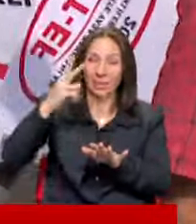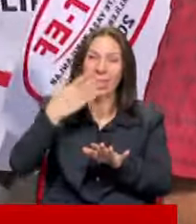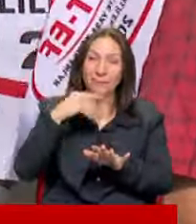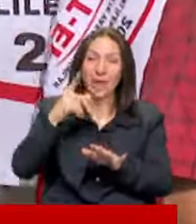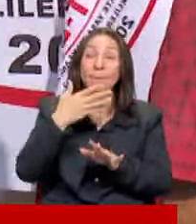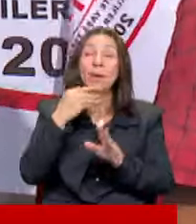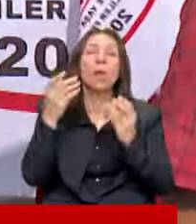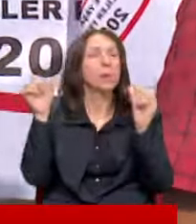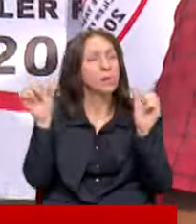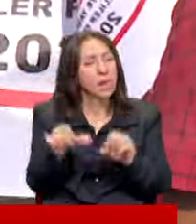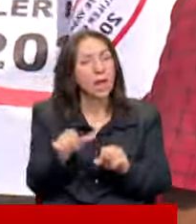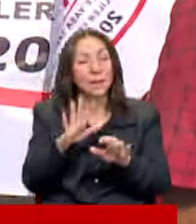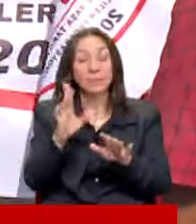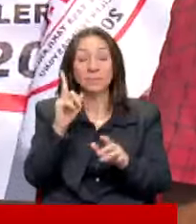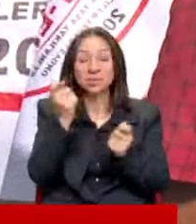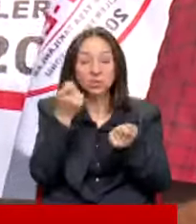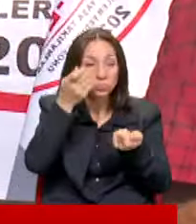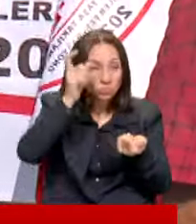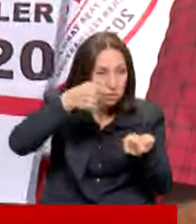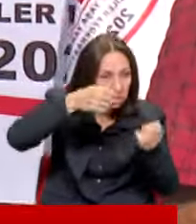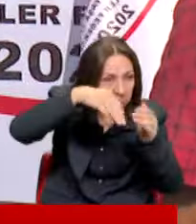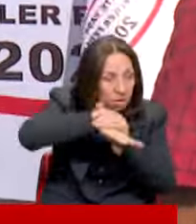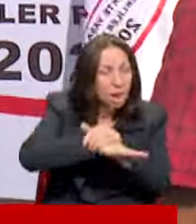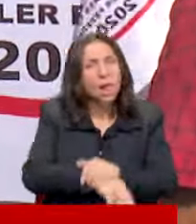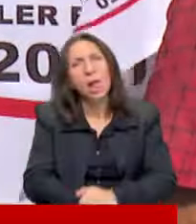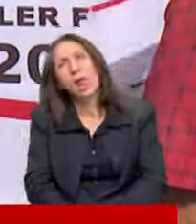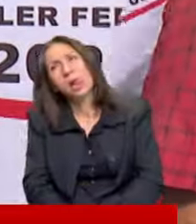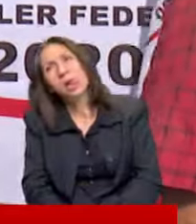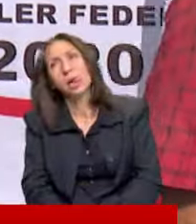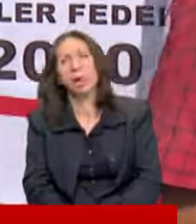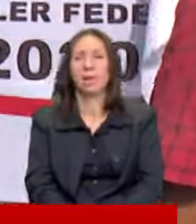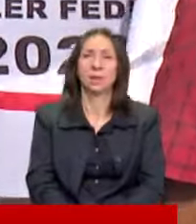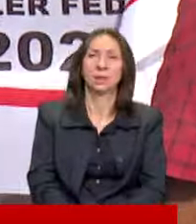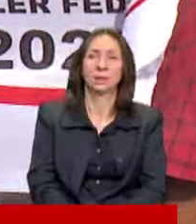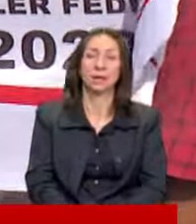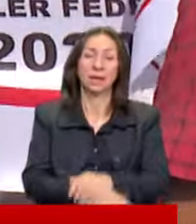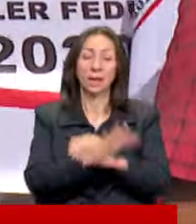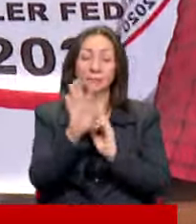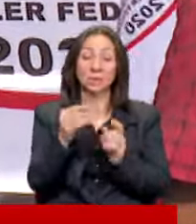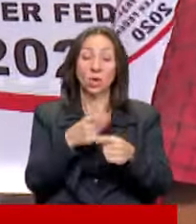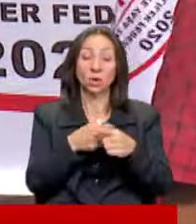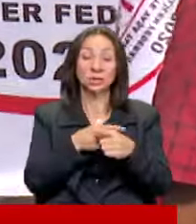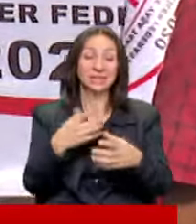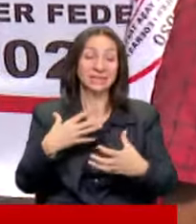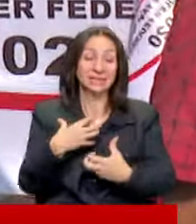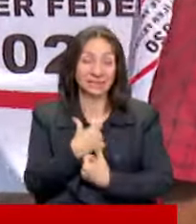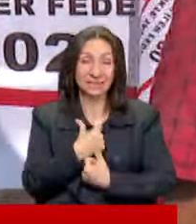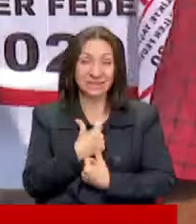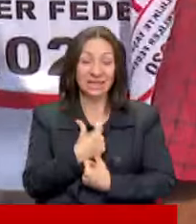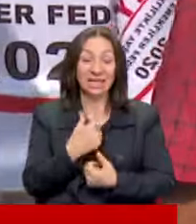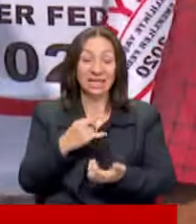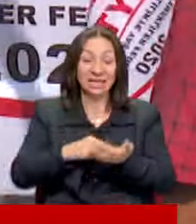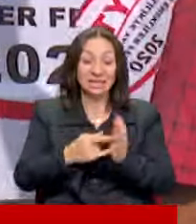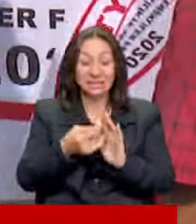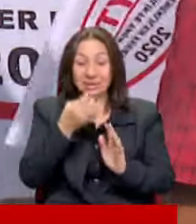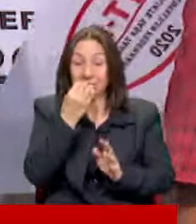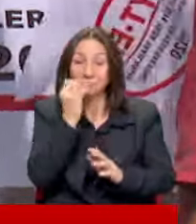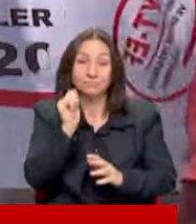olamıyorlar hem de bir iş bulup çalışabilecek kadar da genç değiller hepsinin ortak sıkıntısı geçim